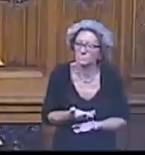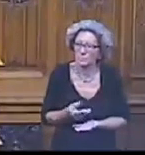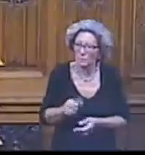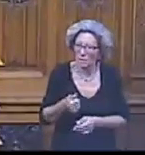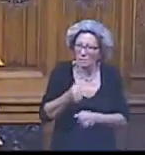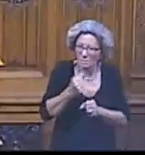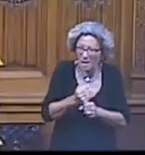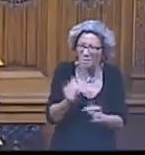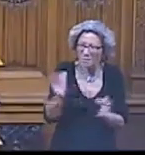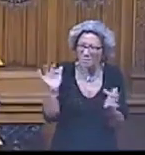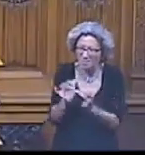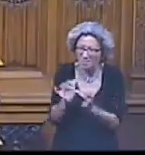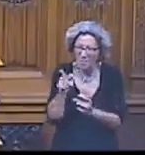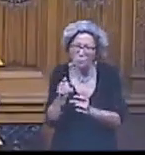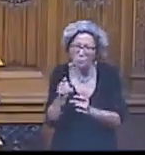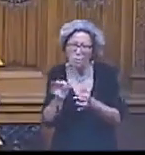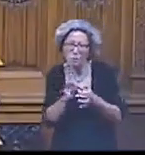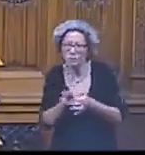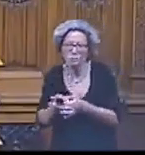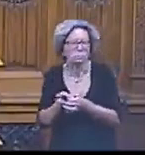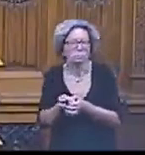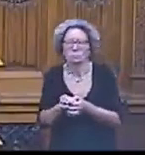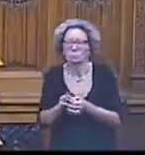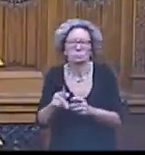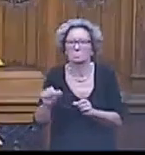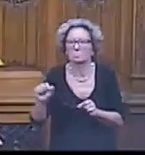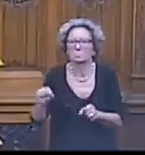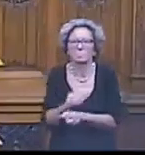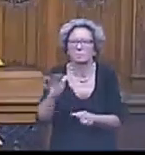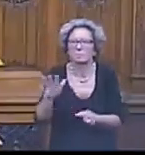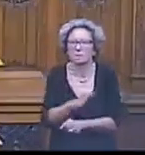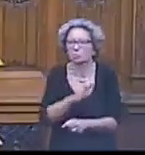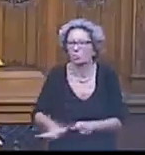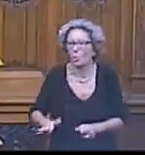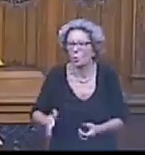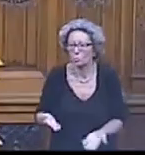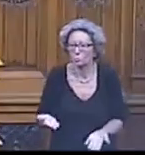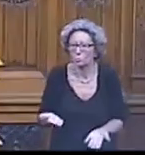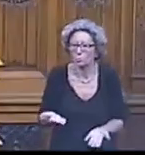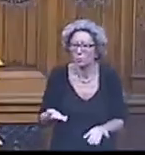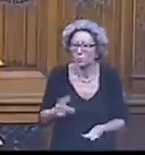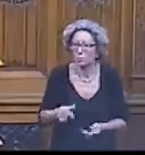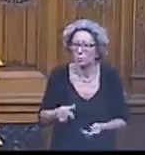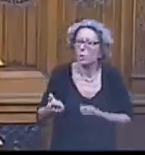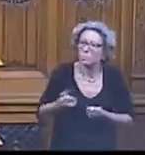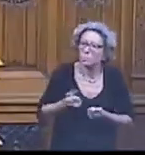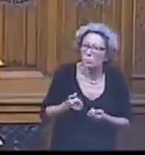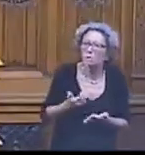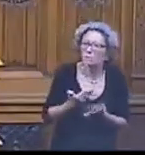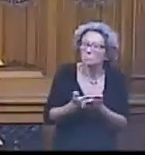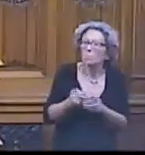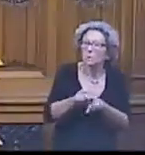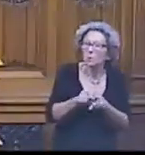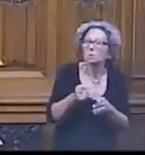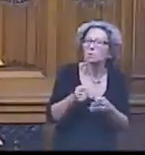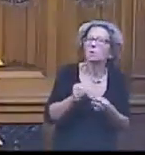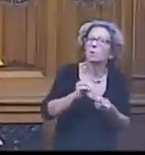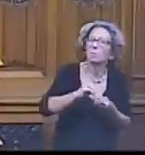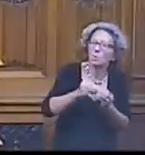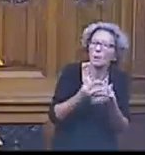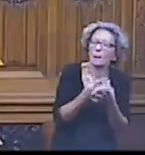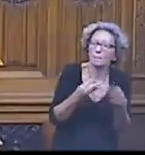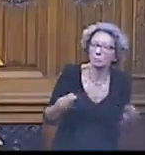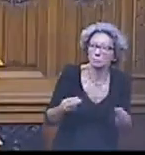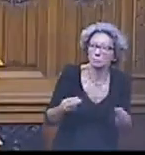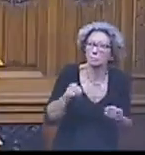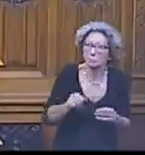Arbeit gegen so eine Gesellschaft ist nicht Politik, das ist Zerstörungswerk. Und Politik heißt, Probleme zu lösen. Und jetzt gibt es ein Problem, ein